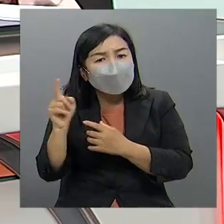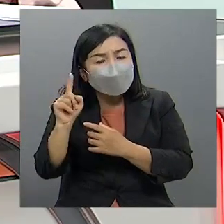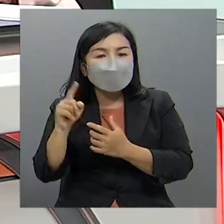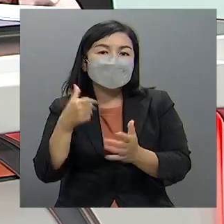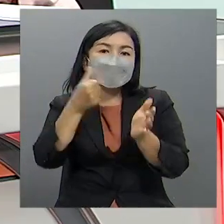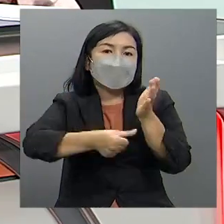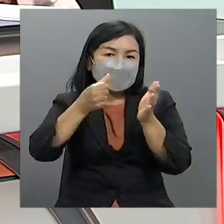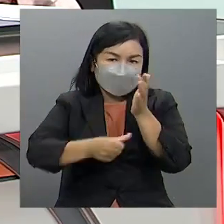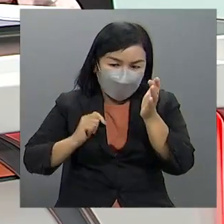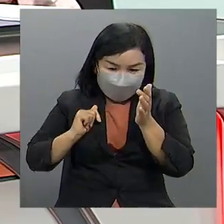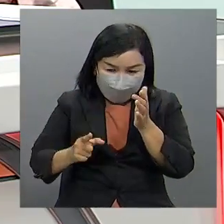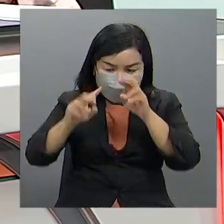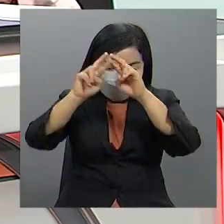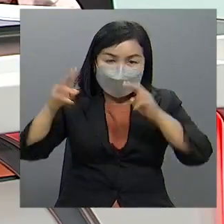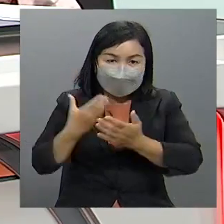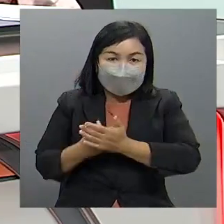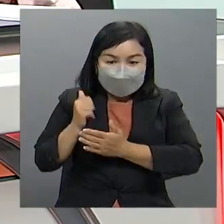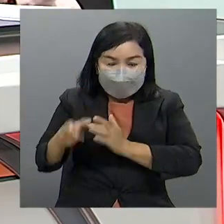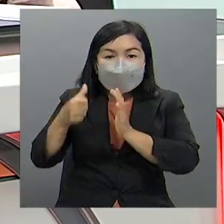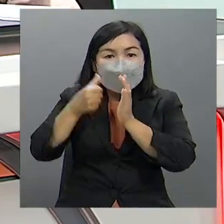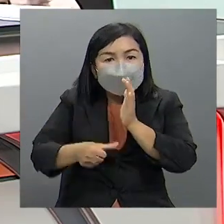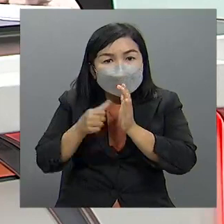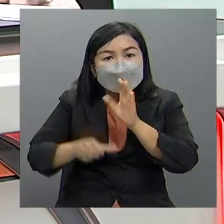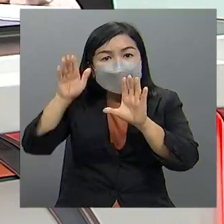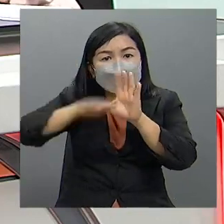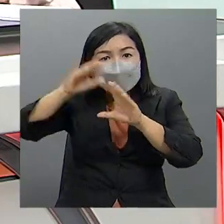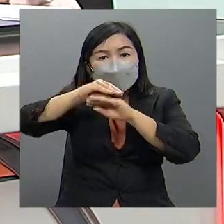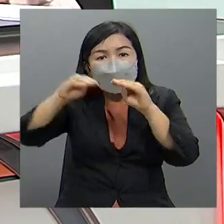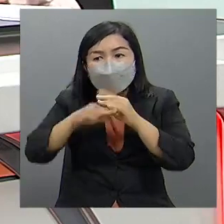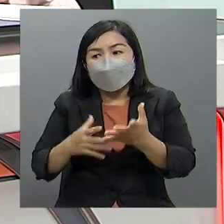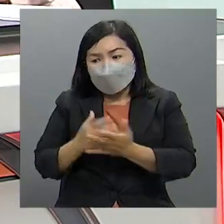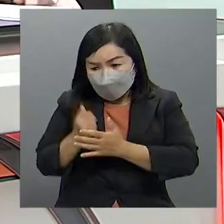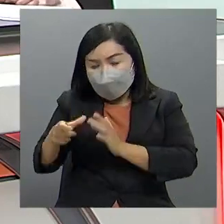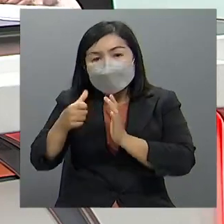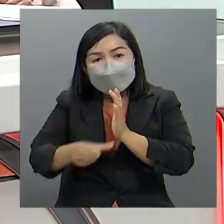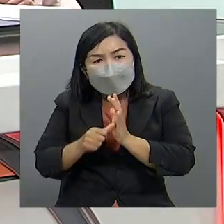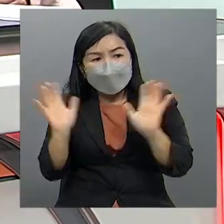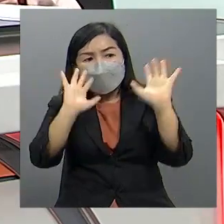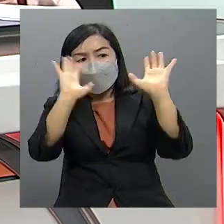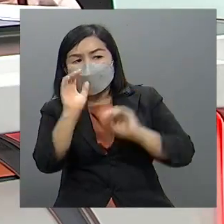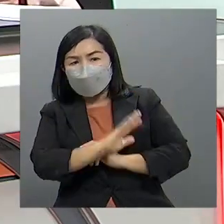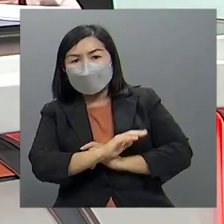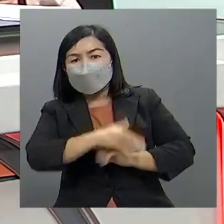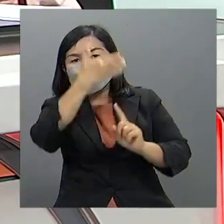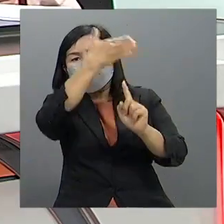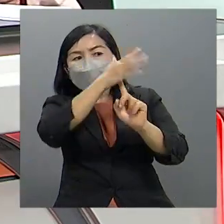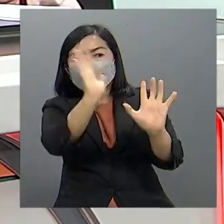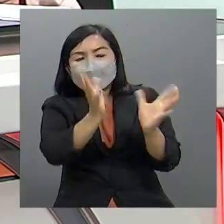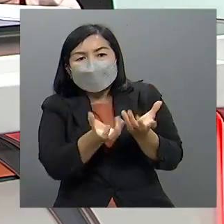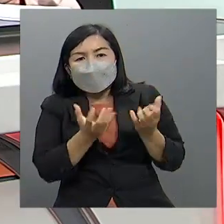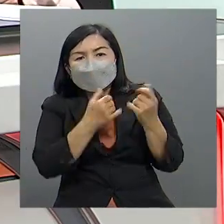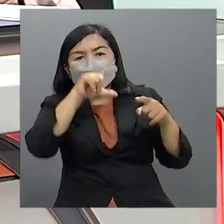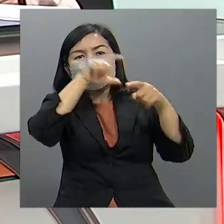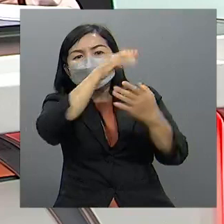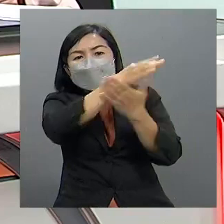าพ่อค้าแม่ค้าที่เขาเข้าร่วมโครงการไปหลายรายเนี่ยถอนตัวเลยค่ะขึ้นป้ายว่าร้านนี้ไม่รับคนละครึ่งแล้ว